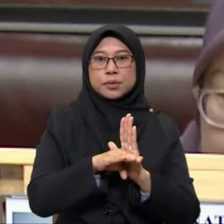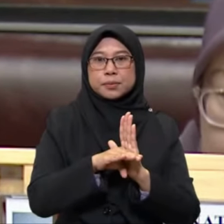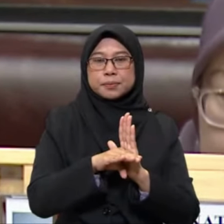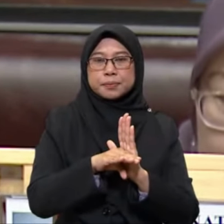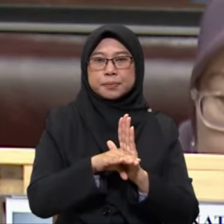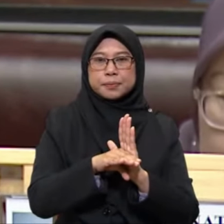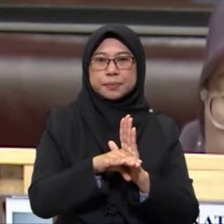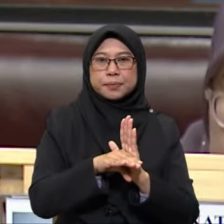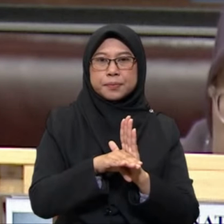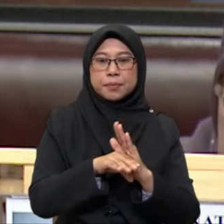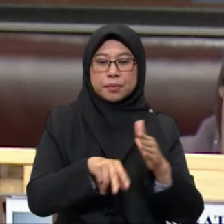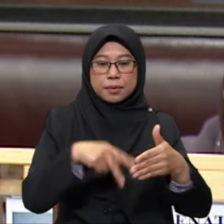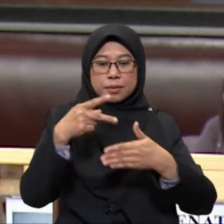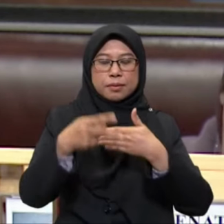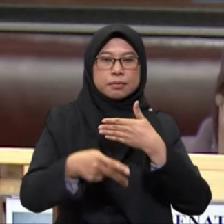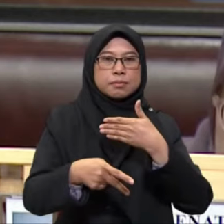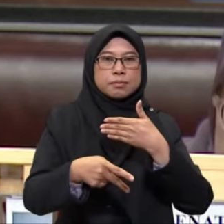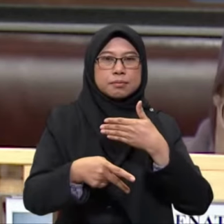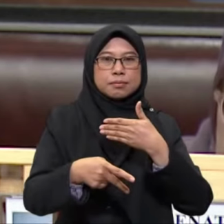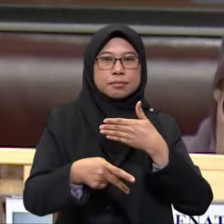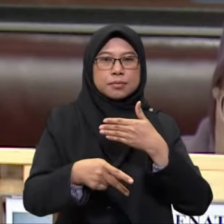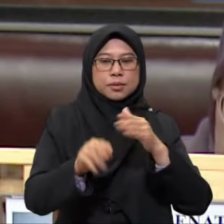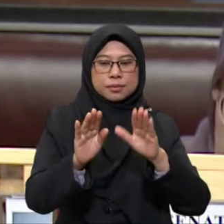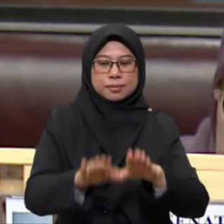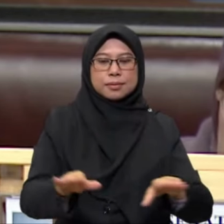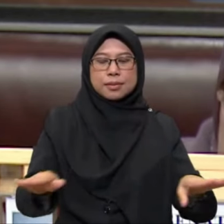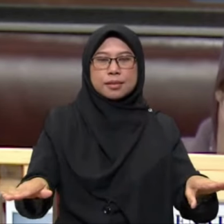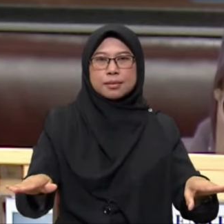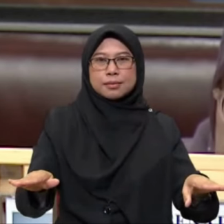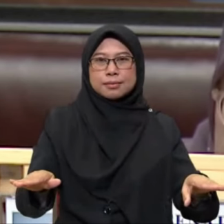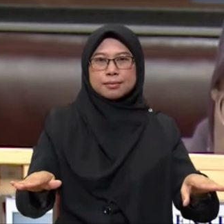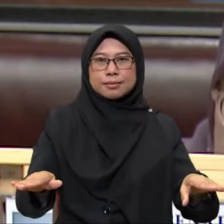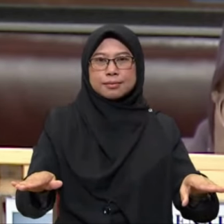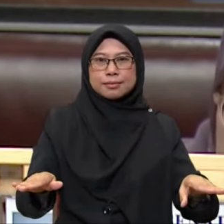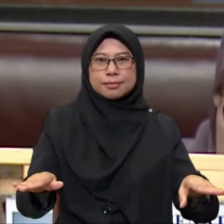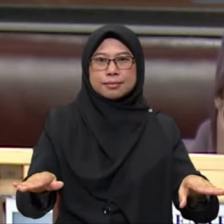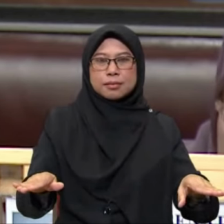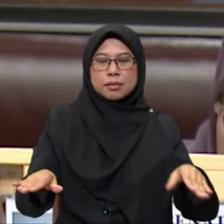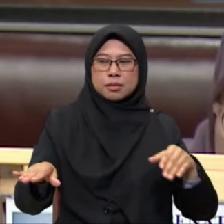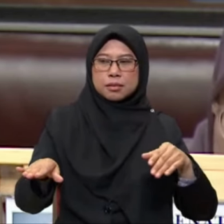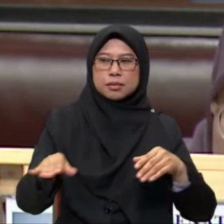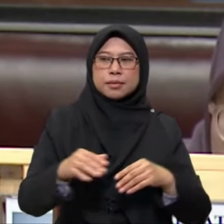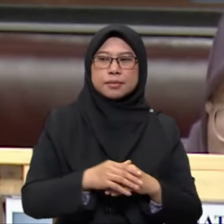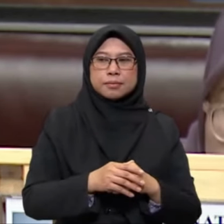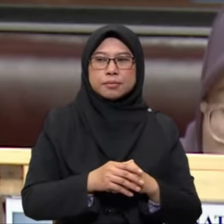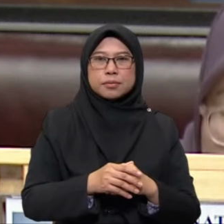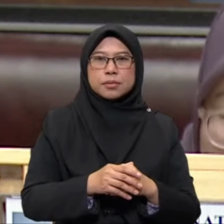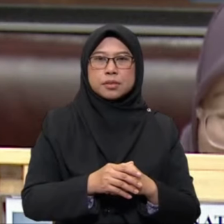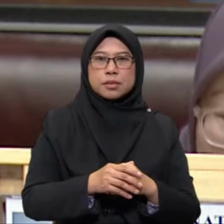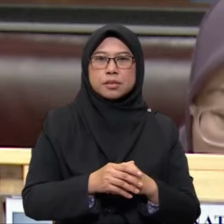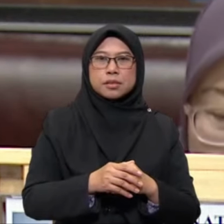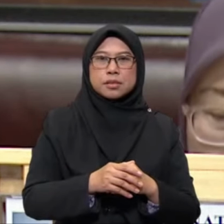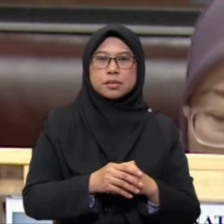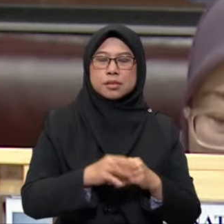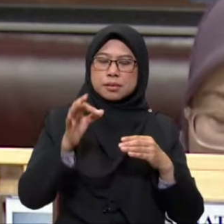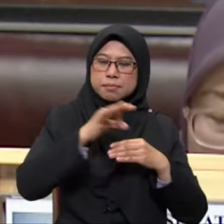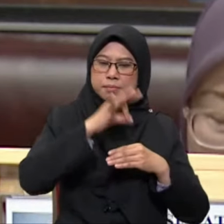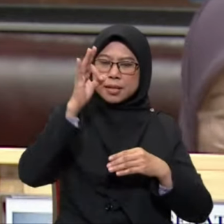ataupun program-program untuk kanak-kanak kecil, semangat mencintakan